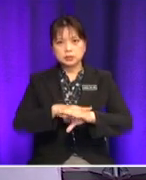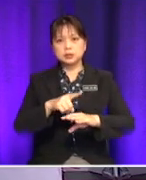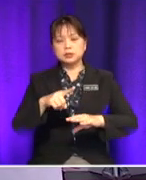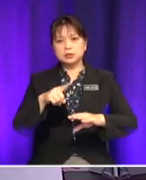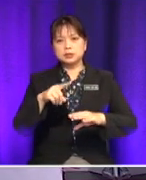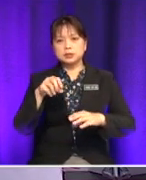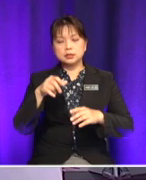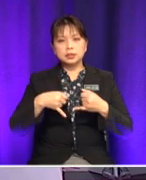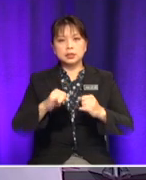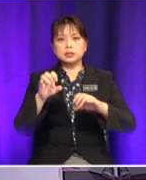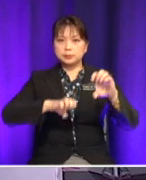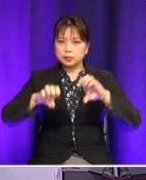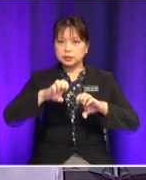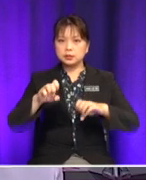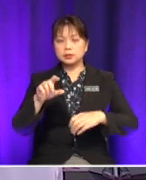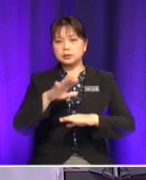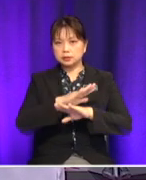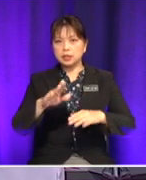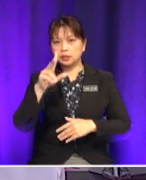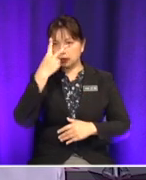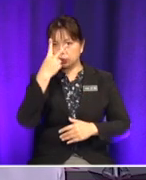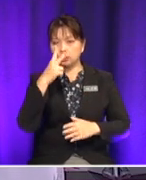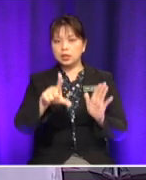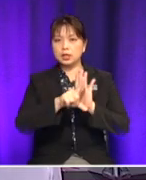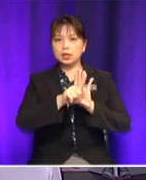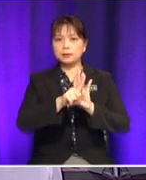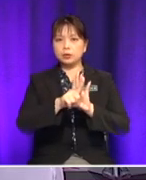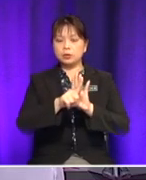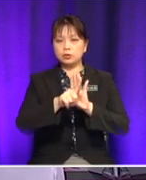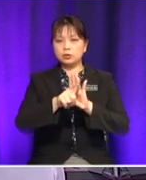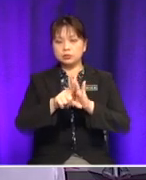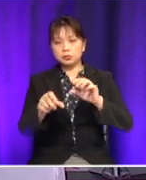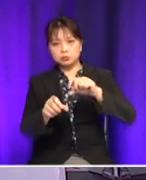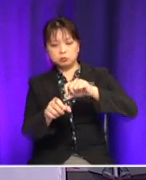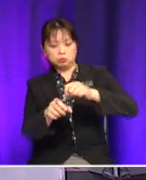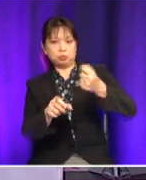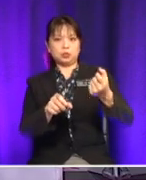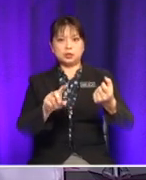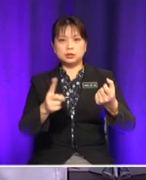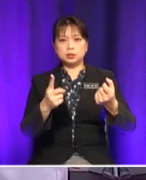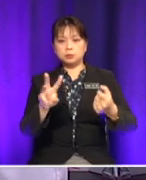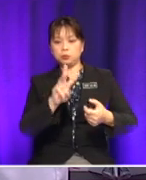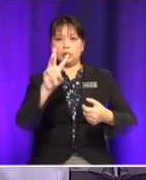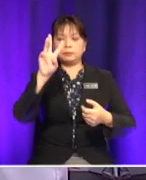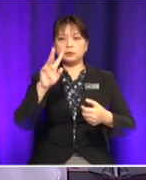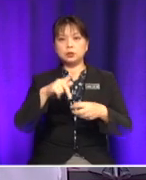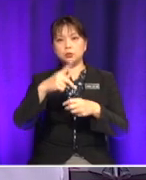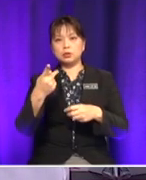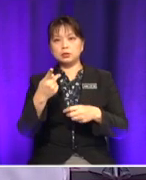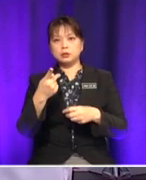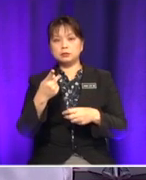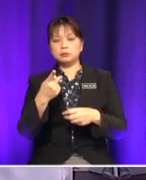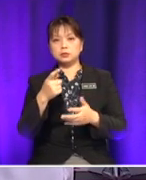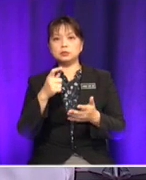bahan kimia jadi pakai buka aja penutup dan tiba dia keluar itu bahan barongsai ada